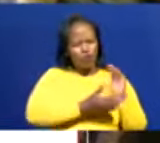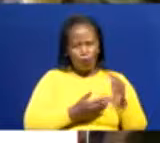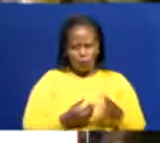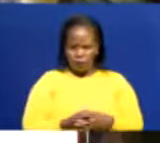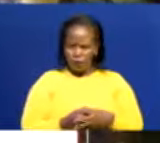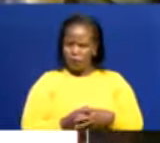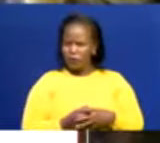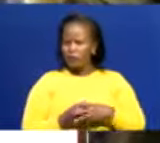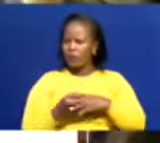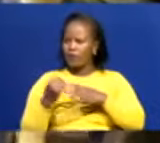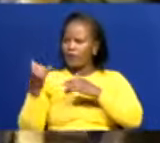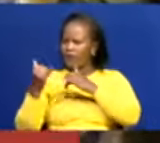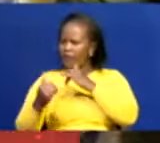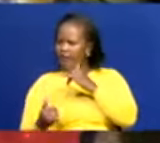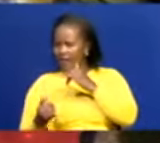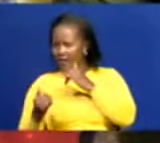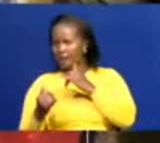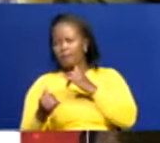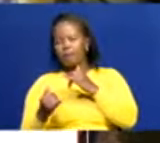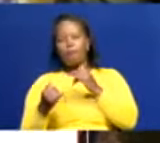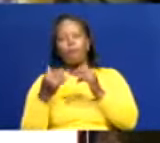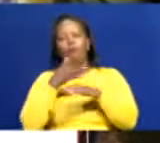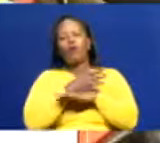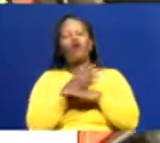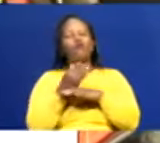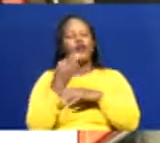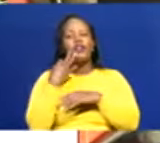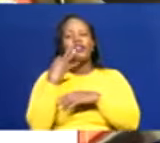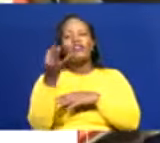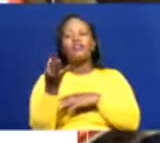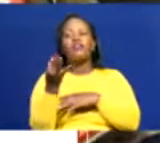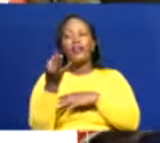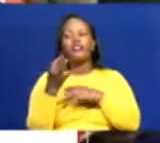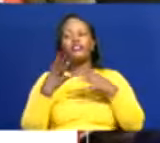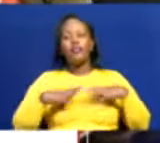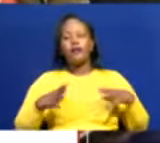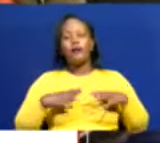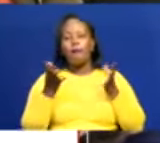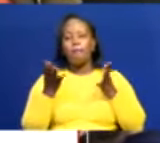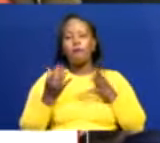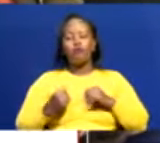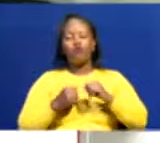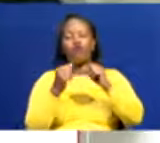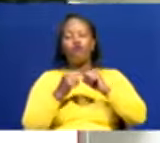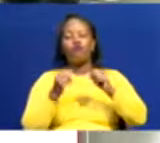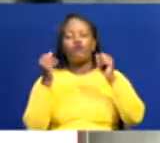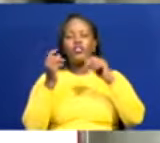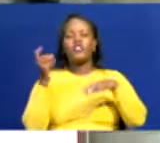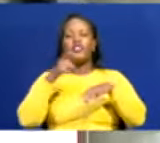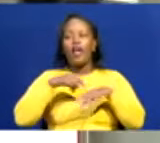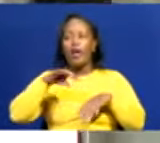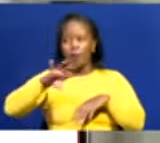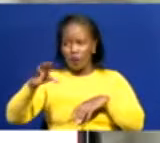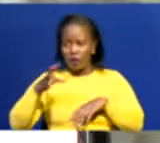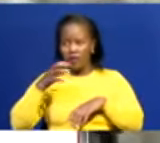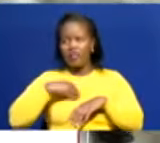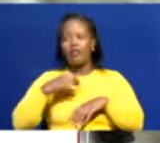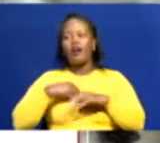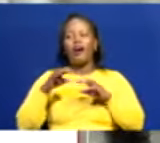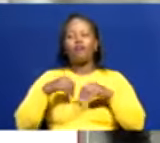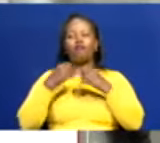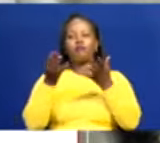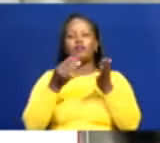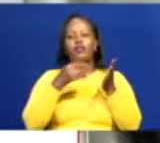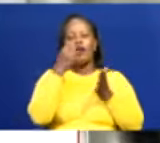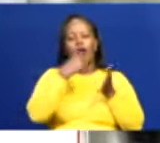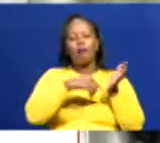Na hatimaye zaidi ya mafundi 300 katika eneo bunge la Manyata, kaunti ya Embu, wamepokea vibali kutoka kwa mamlaka